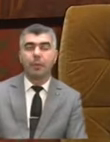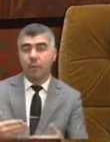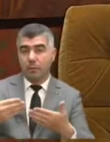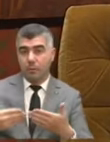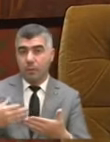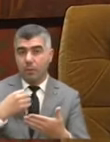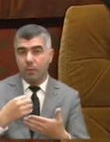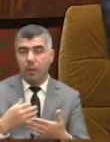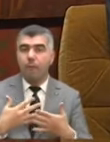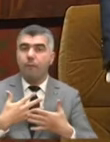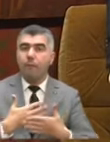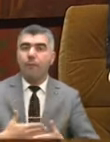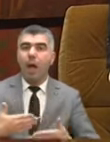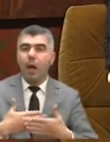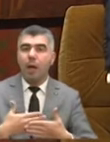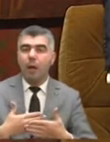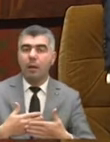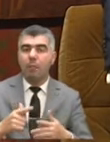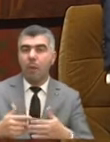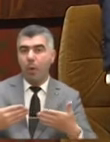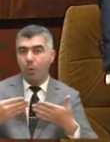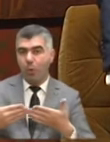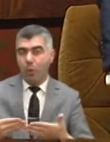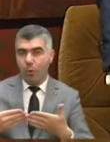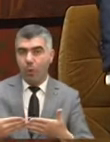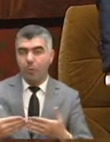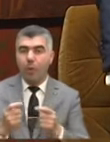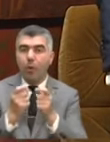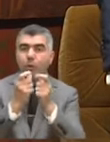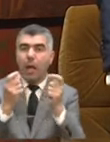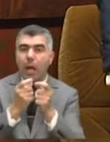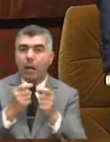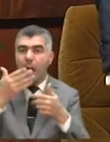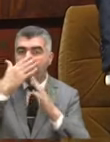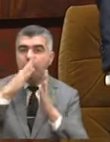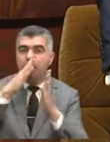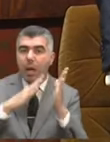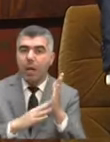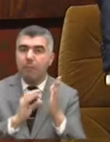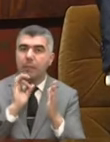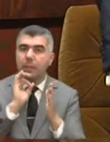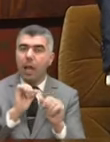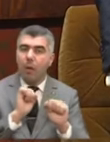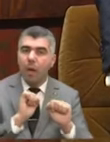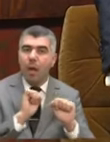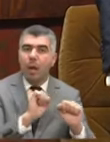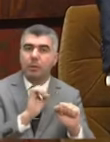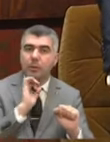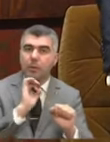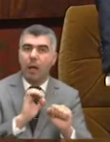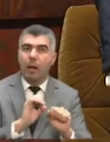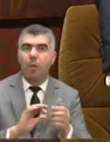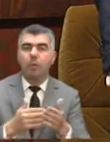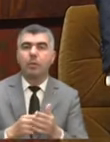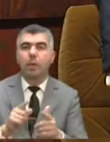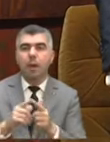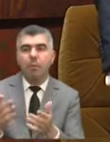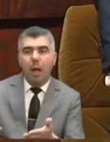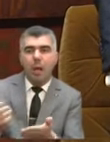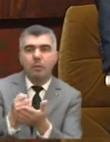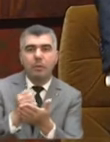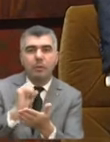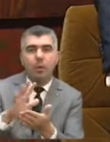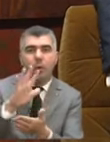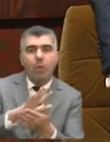ونحن سعداء أن اليوم شركات مغربية ورأس مال مغربي وتقنية مغربية هي اللي غادي تحكم